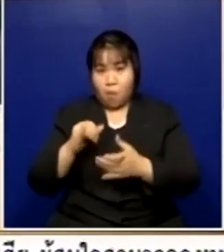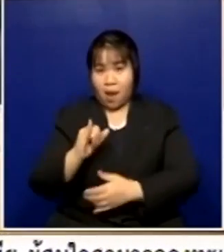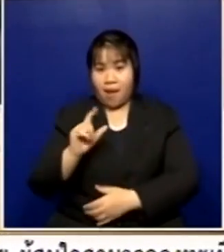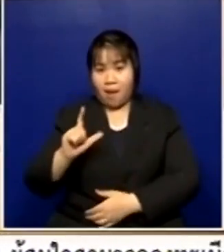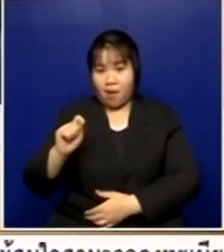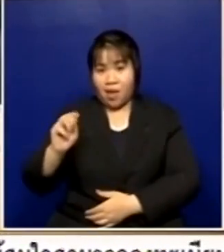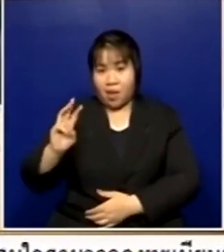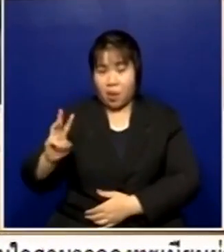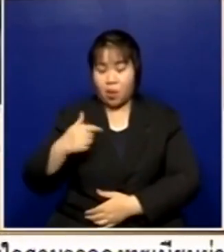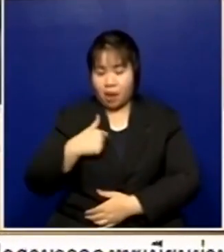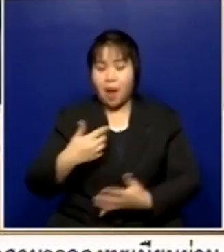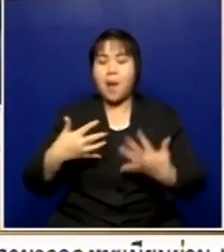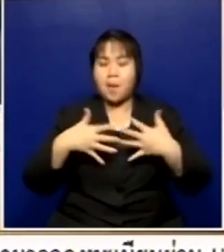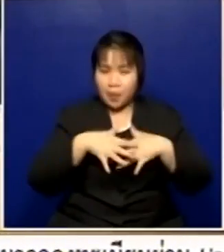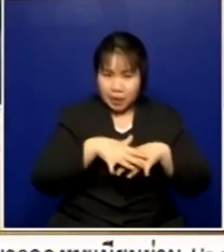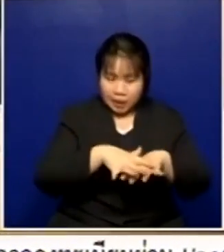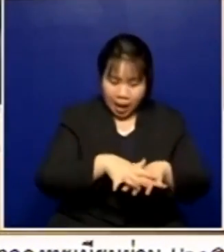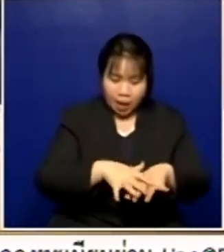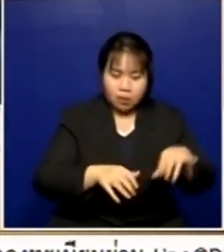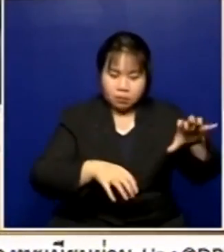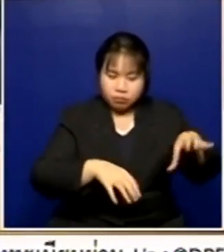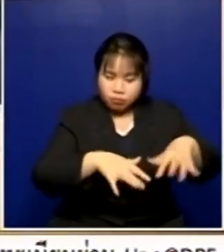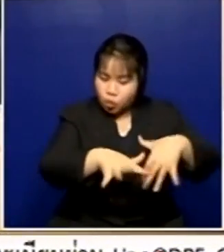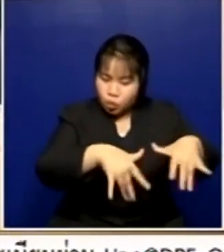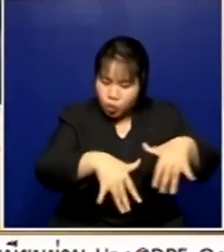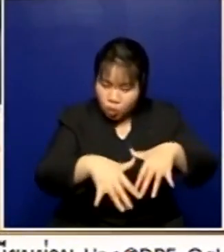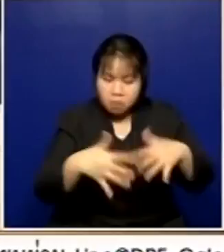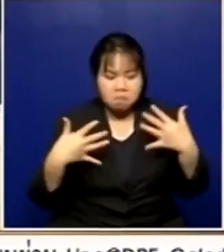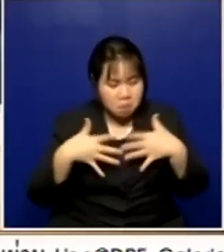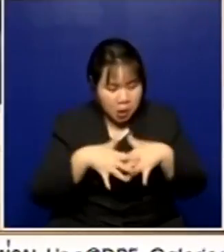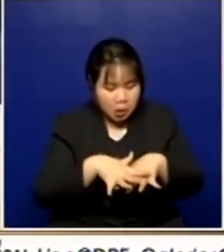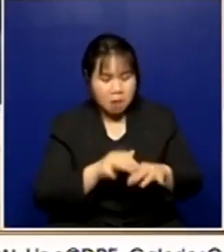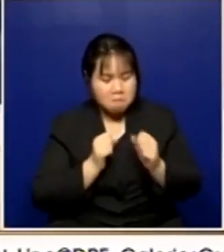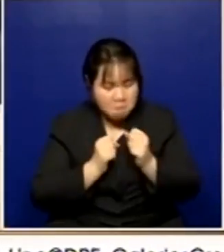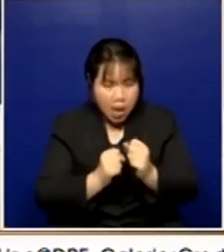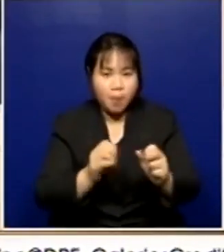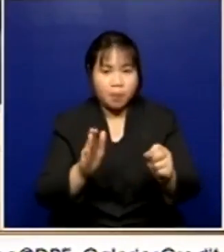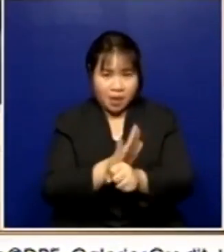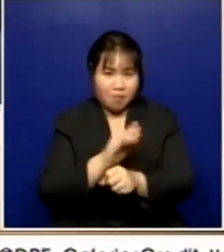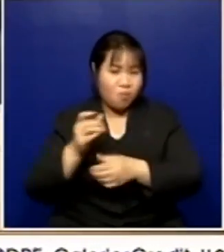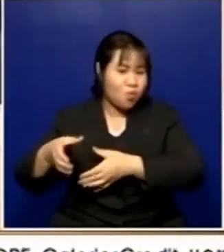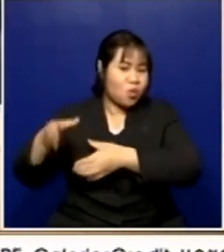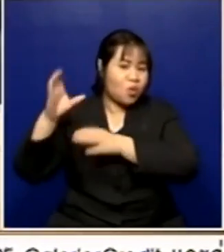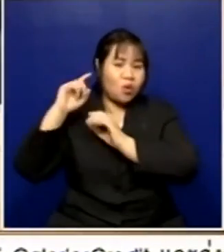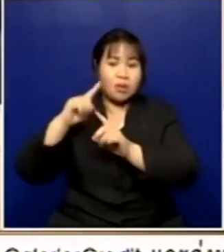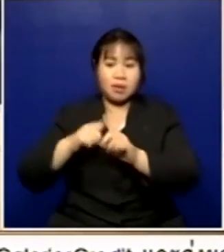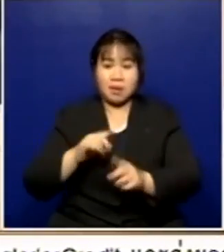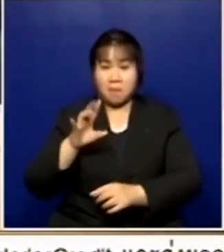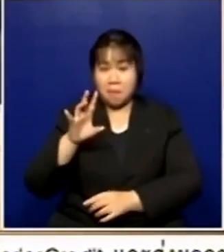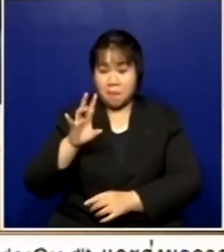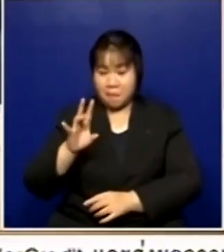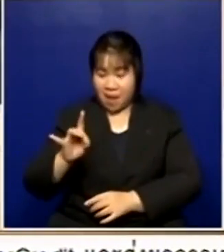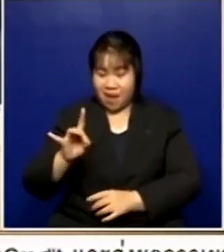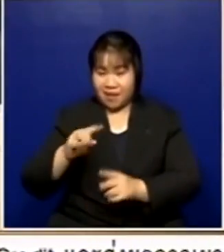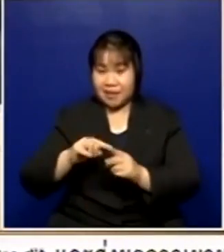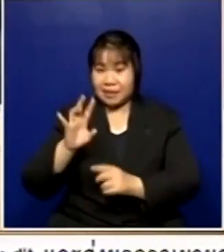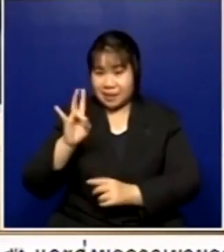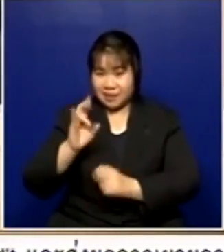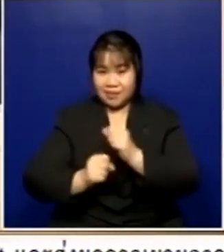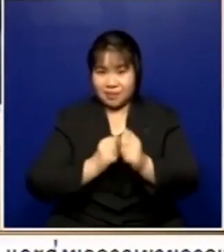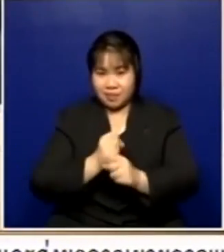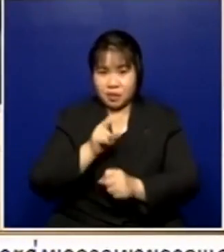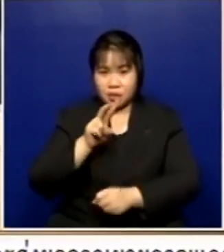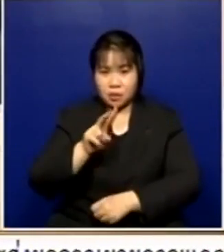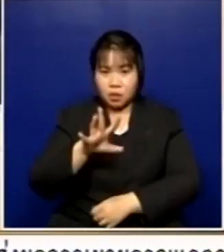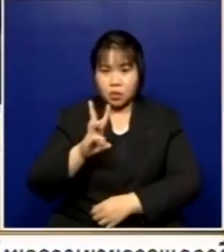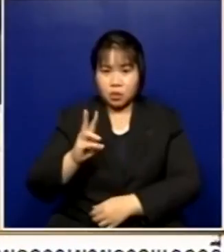ที่ทำหน้าที่ประสานความร่วมมืออย่างเต็มกำลังย้อนกลับไปเมื่อวันที่ 4สิงหาคม 2560 3